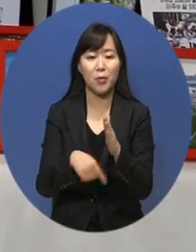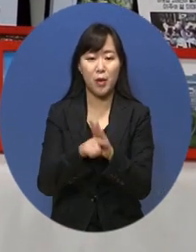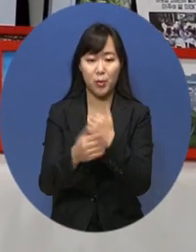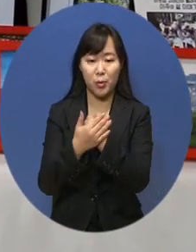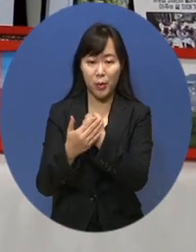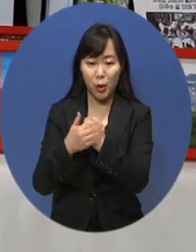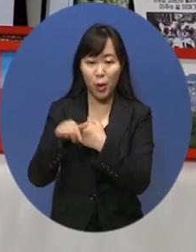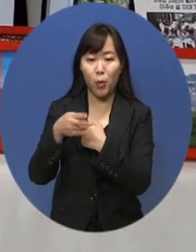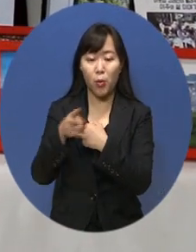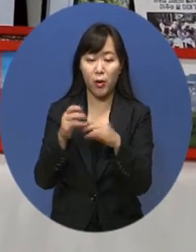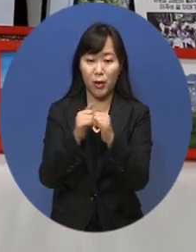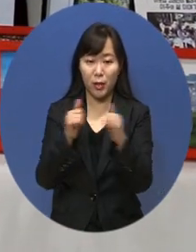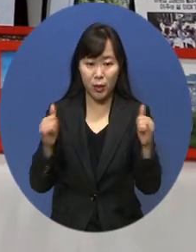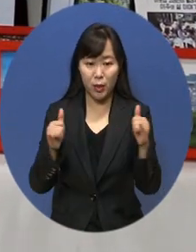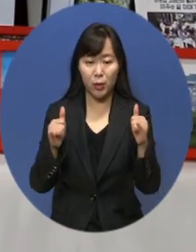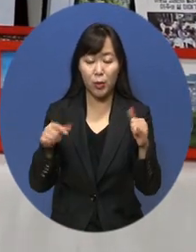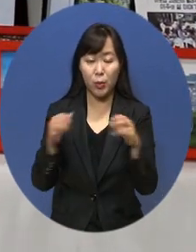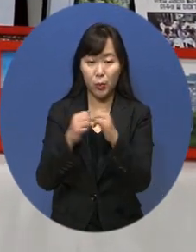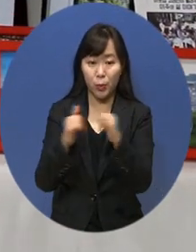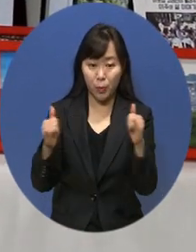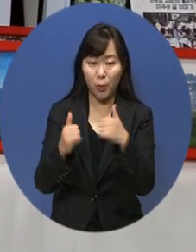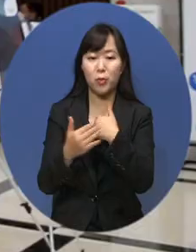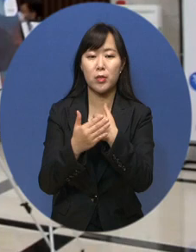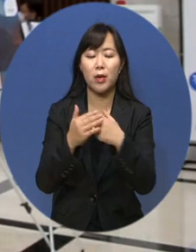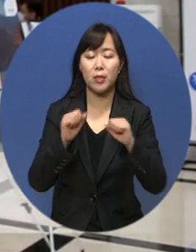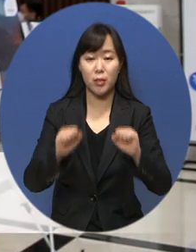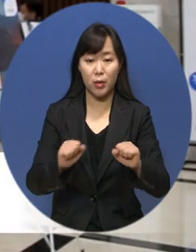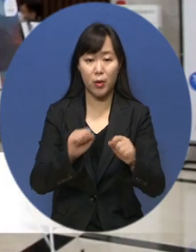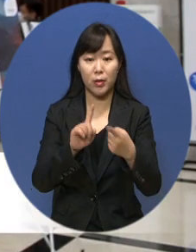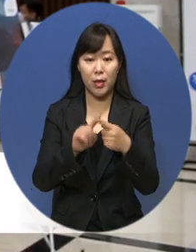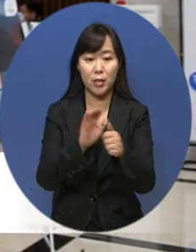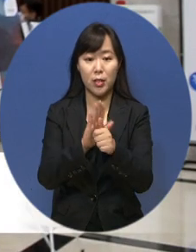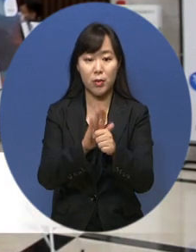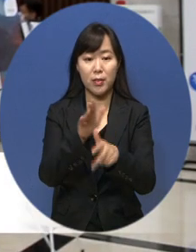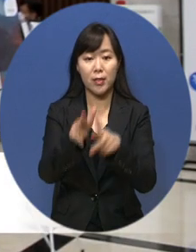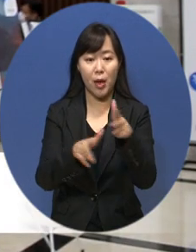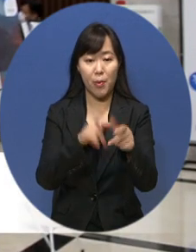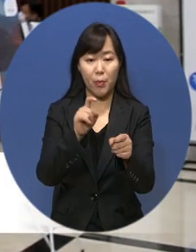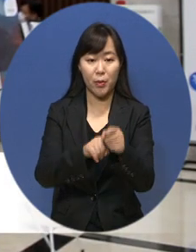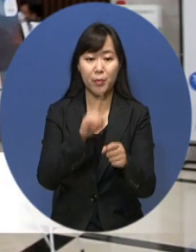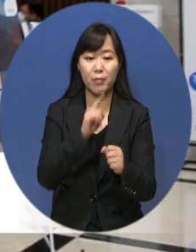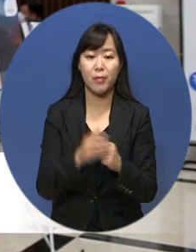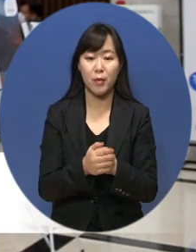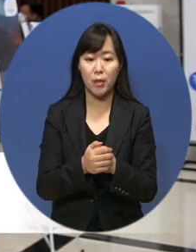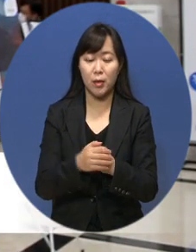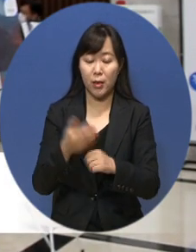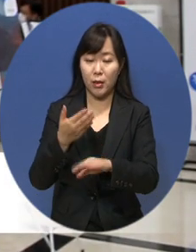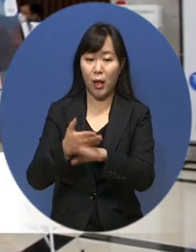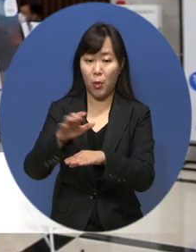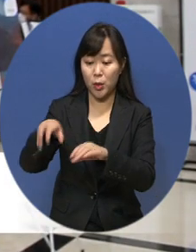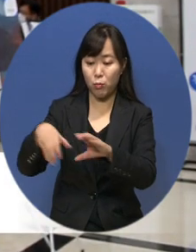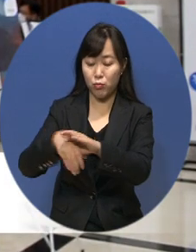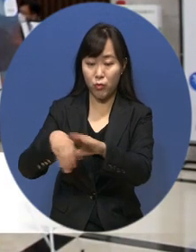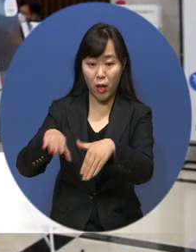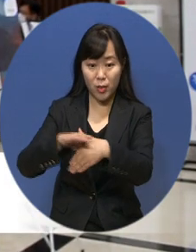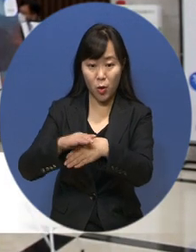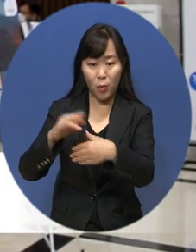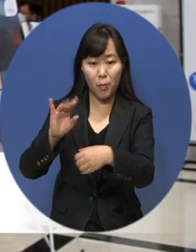고려인 동포 정착지원 사업의 일환입니다. 그들은 타 문화에서 100년 이상은